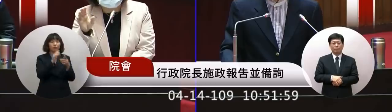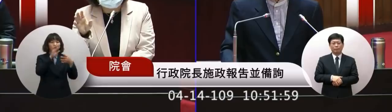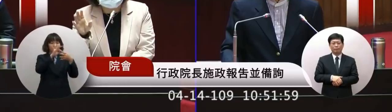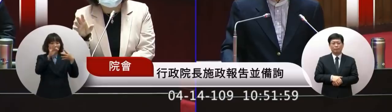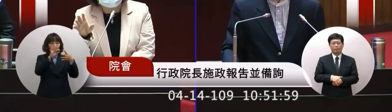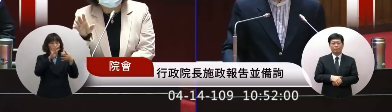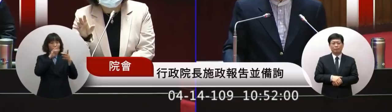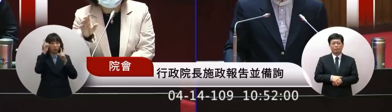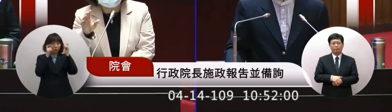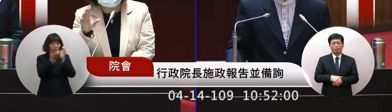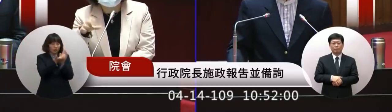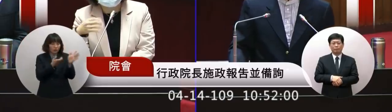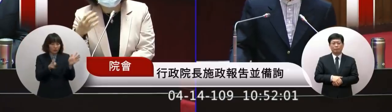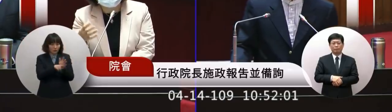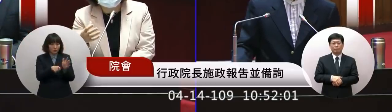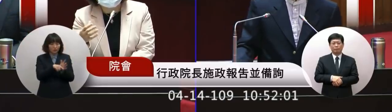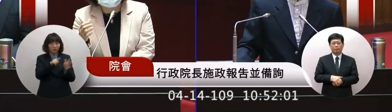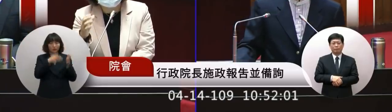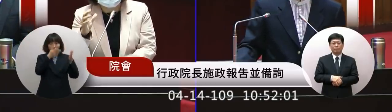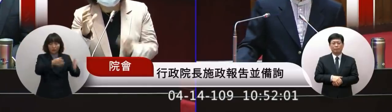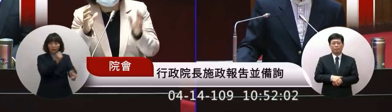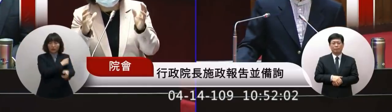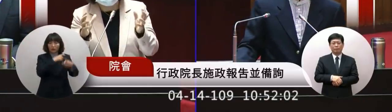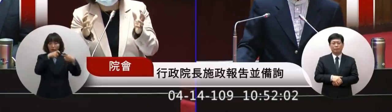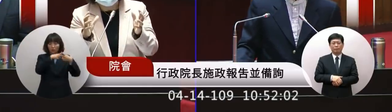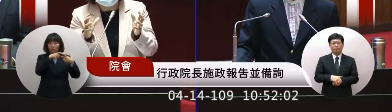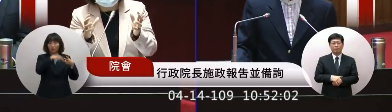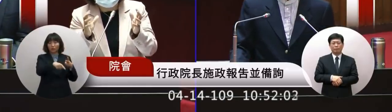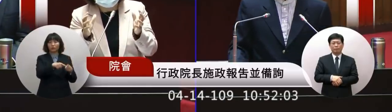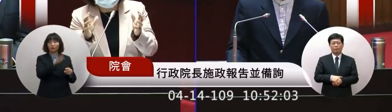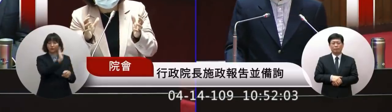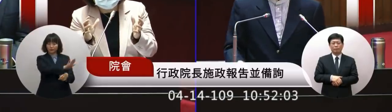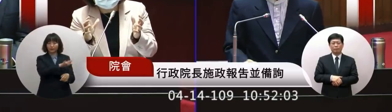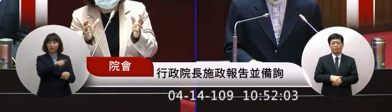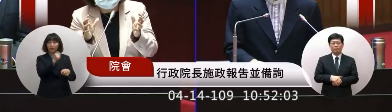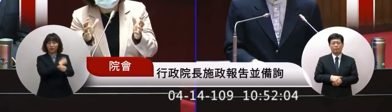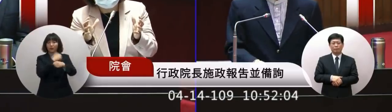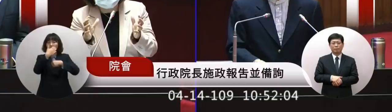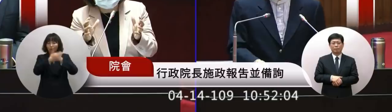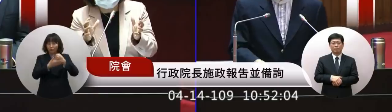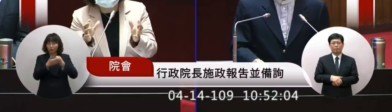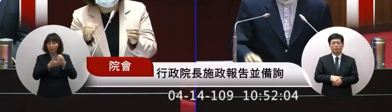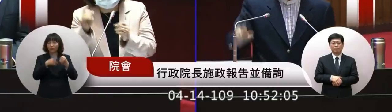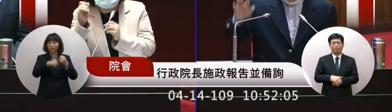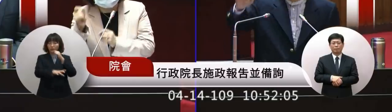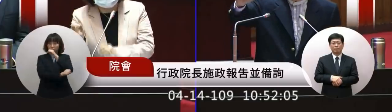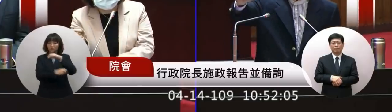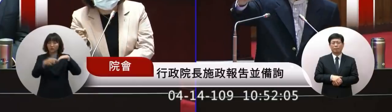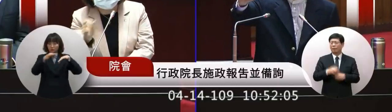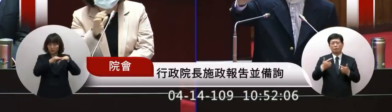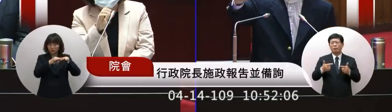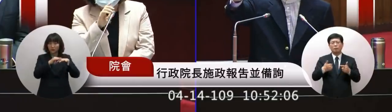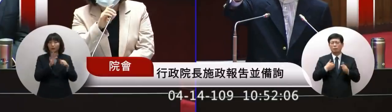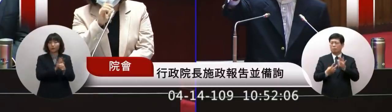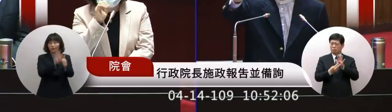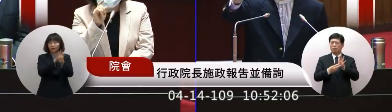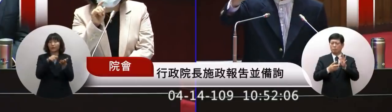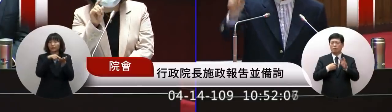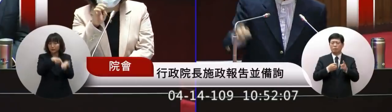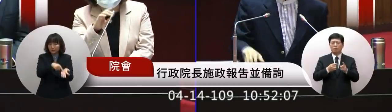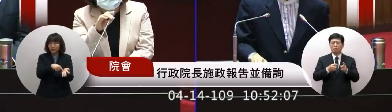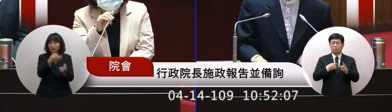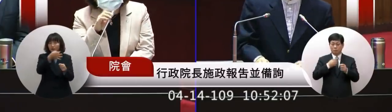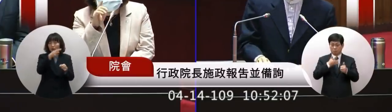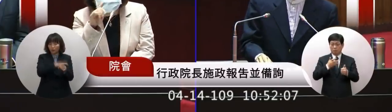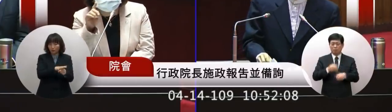春节前夕哈，咱来针对咱劳工用咱因，好，咱的劳保的基金 去纾困。 哎，那